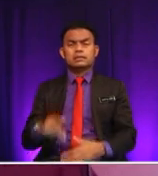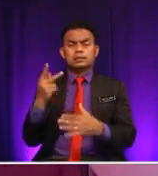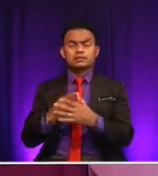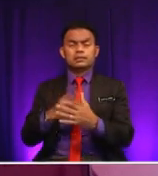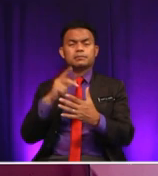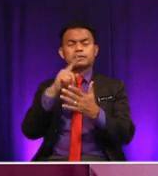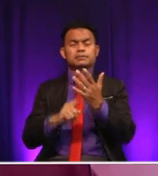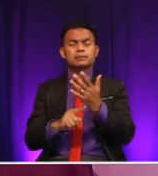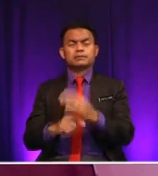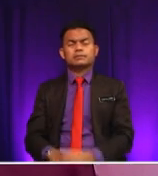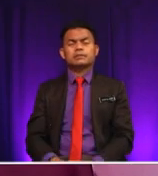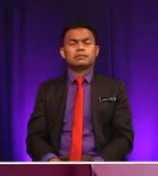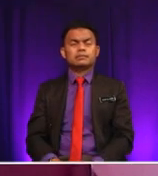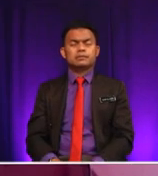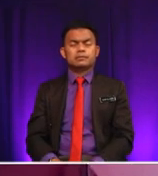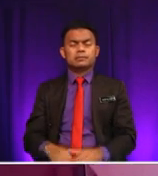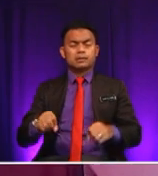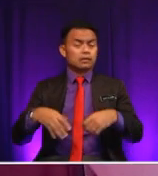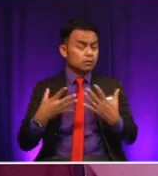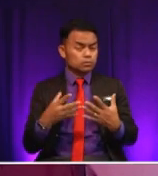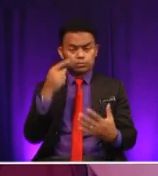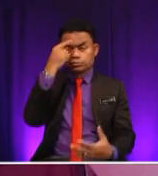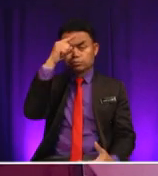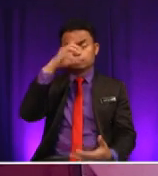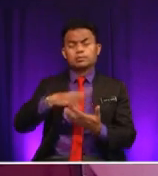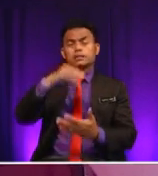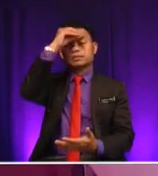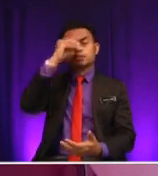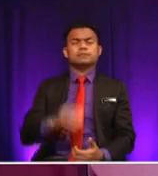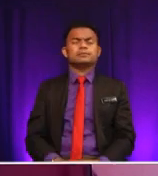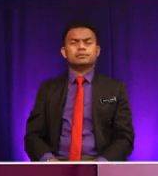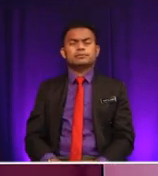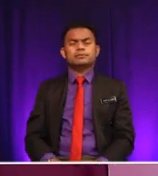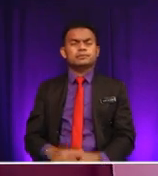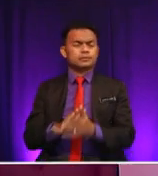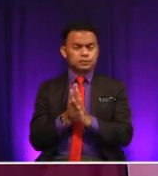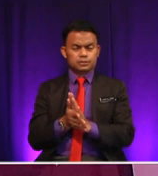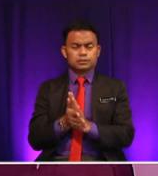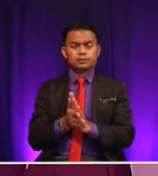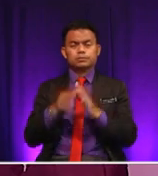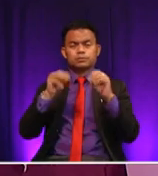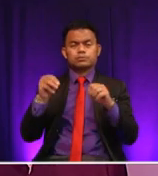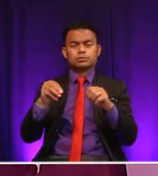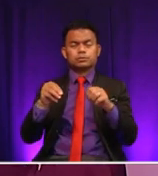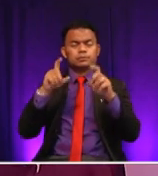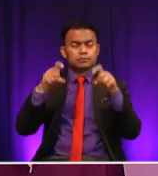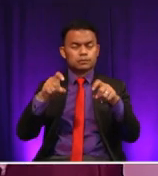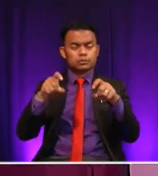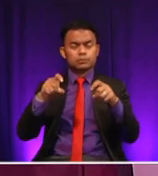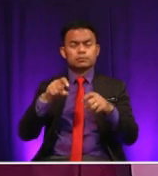kayak macam pengajaran Nah coba bagaimana kita tidak mencari nilai Oke jadi murid-murid karena perlu banyak memahami